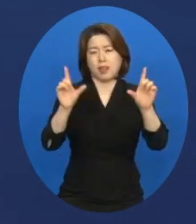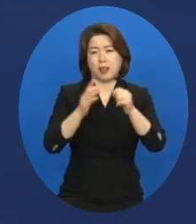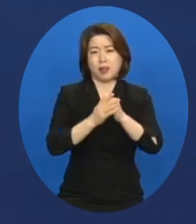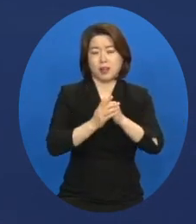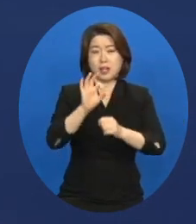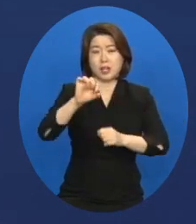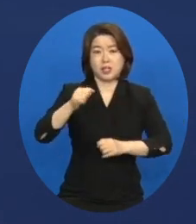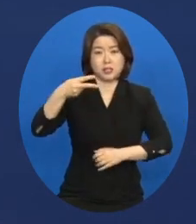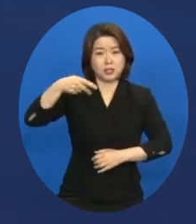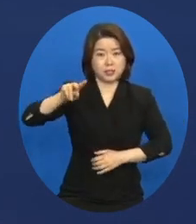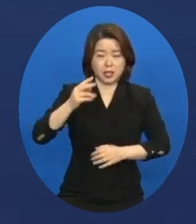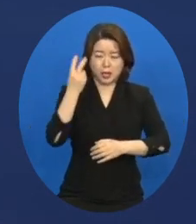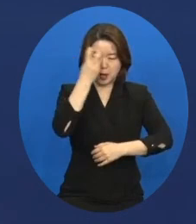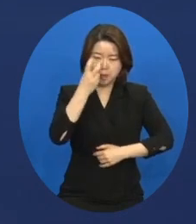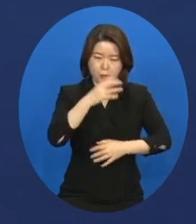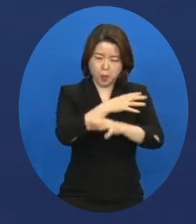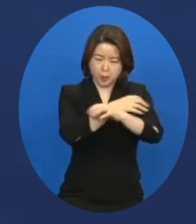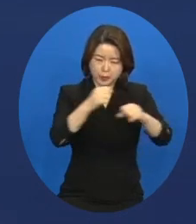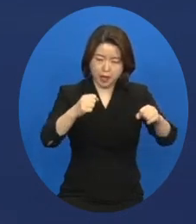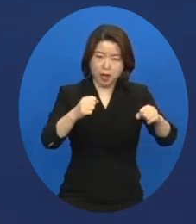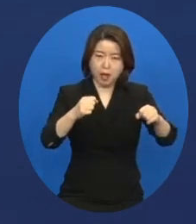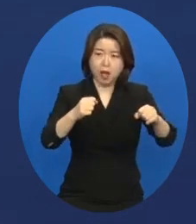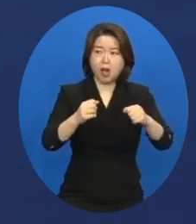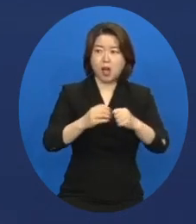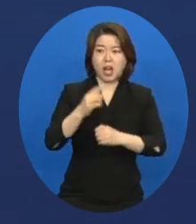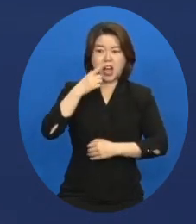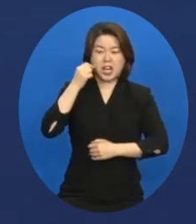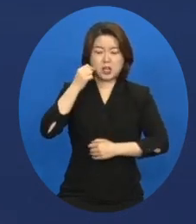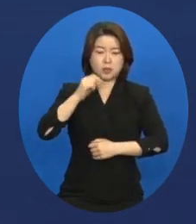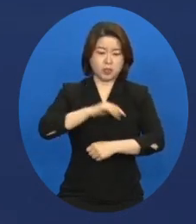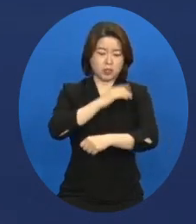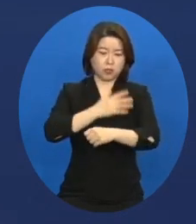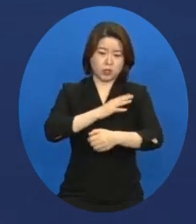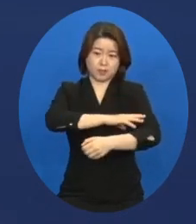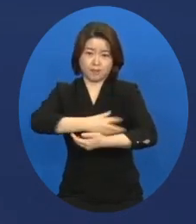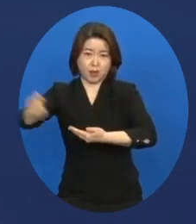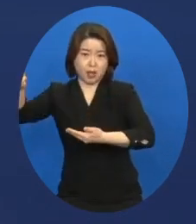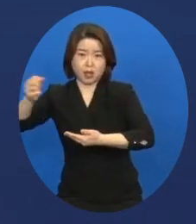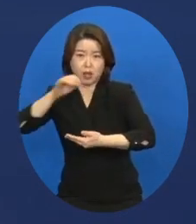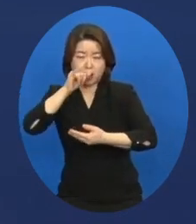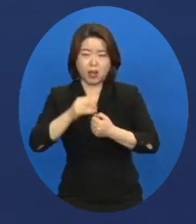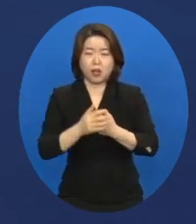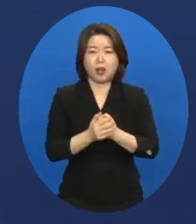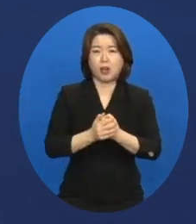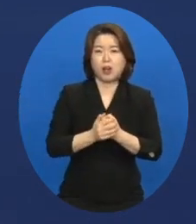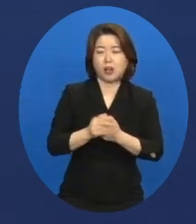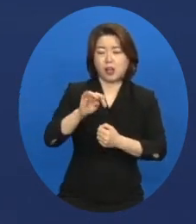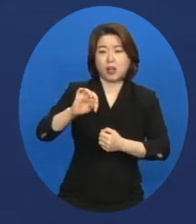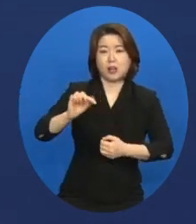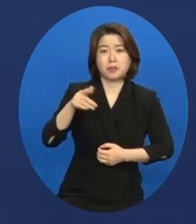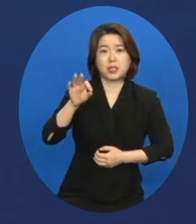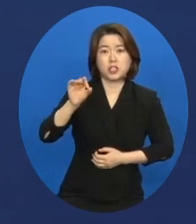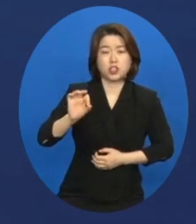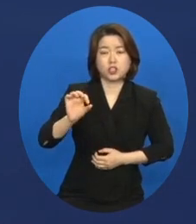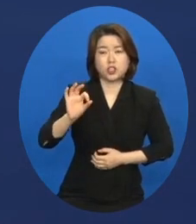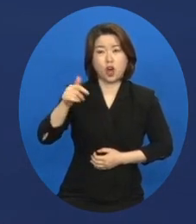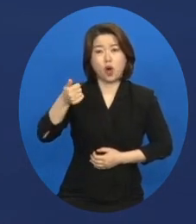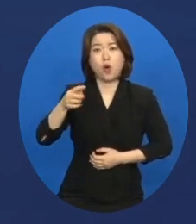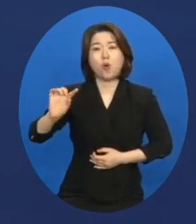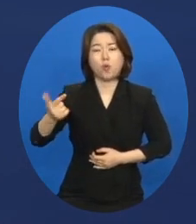을사보호조약으로 우리나라 국권이 일본으로 넘어간 날입니다. 민영원 같은 사람은 스스로